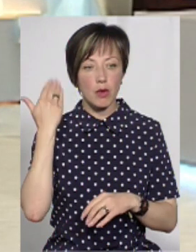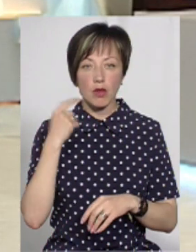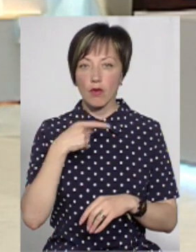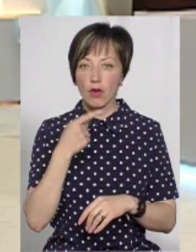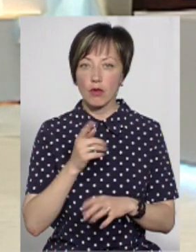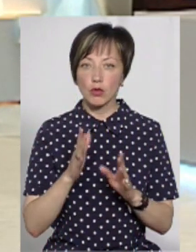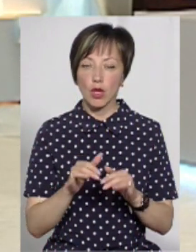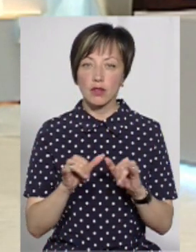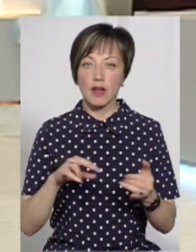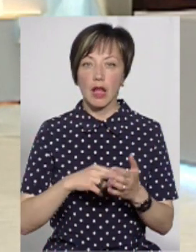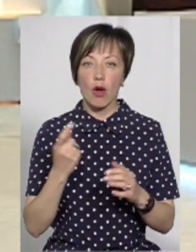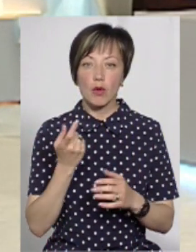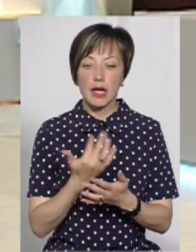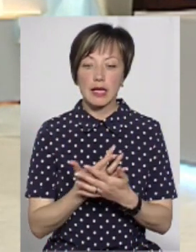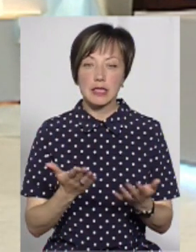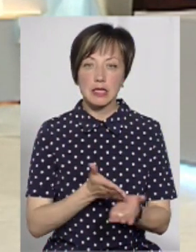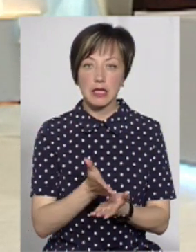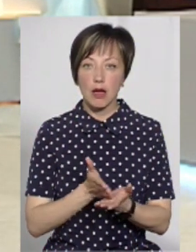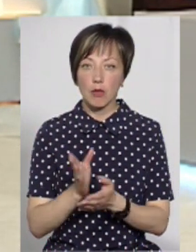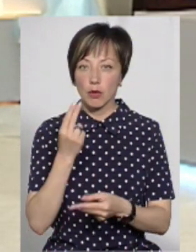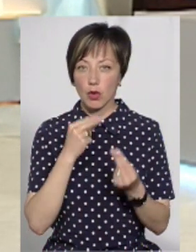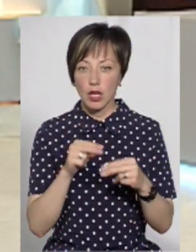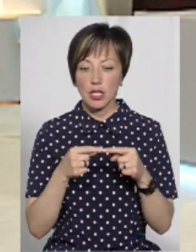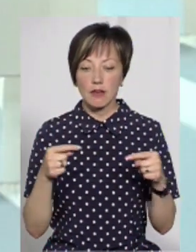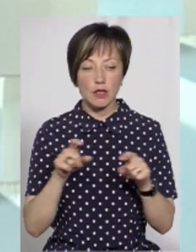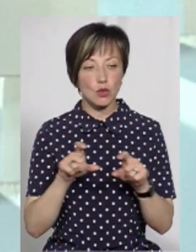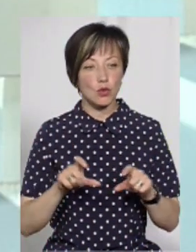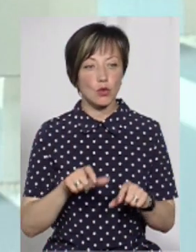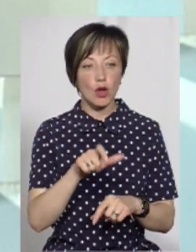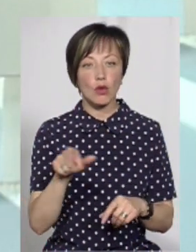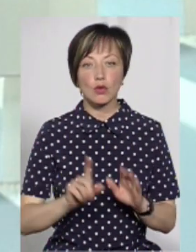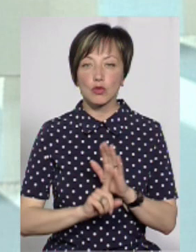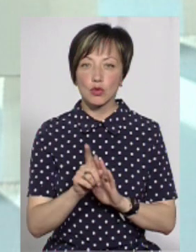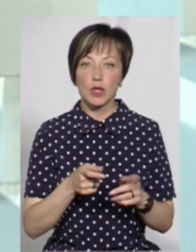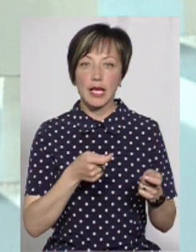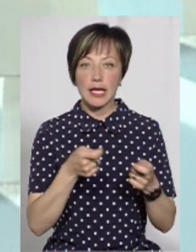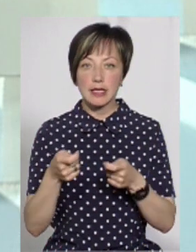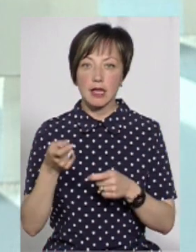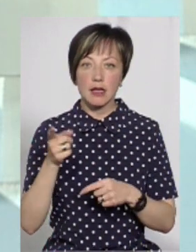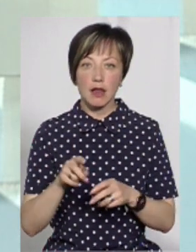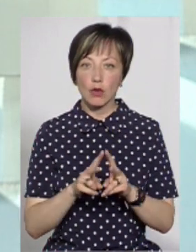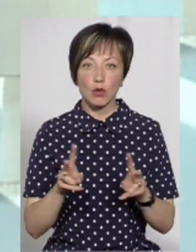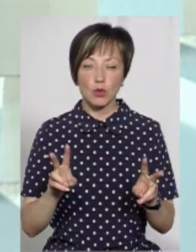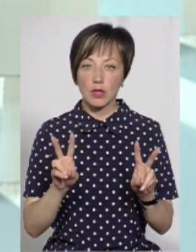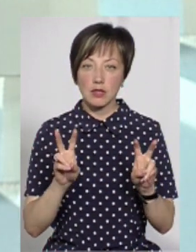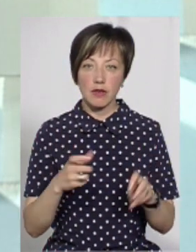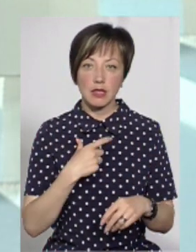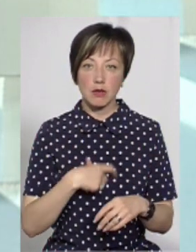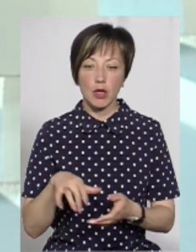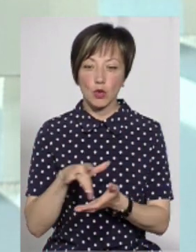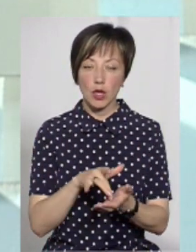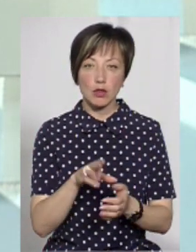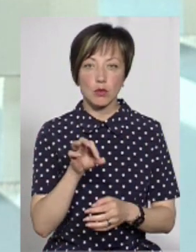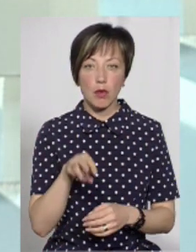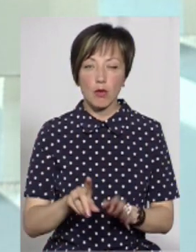говорили, буде розвиватися економіка і різні напрямки, буде покращуватися інфраструктура, люди почнуть їздити. Навіть ті, хто не називає себе туристом, все